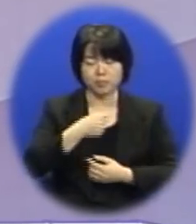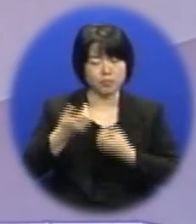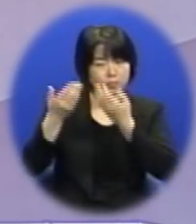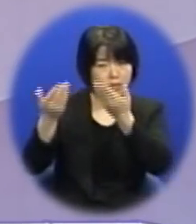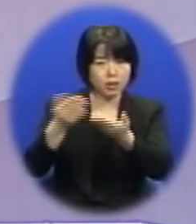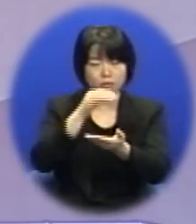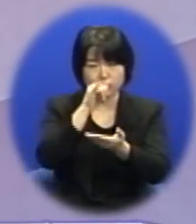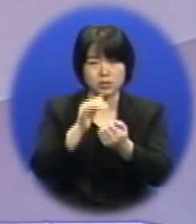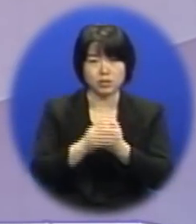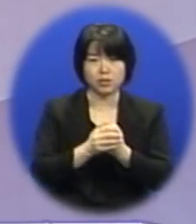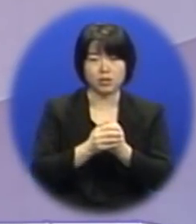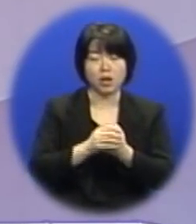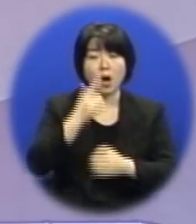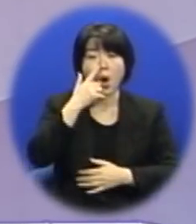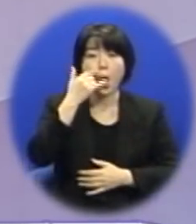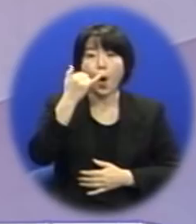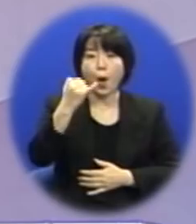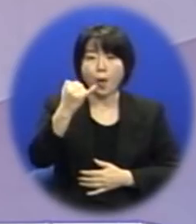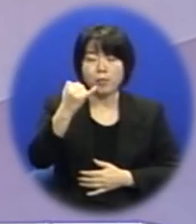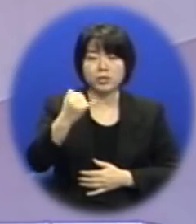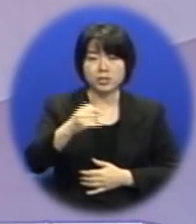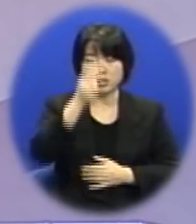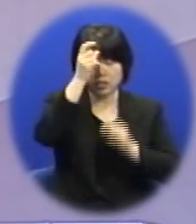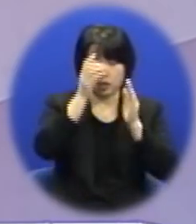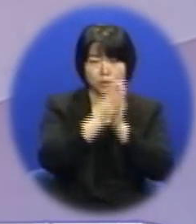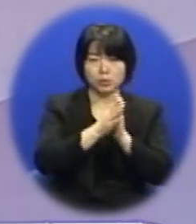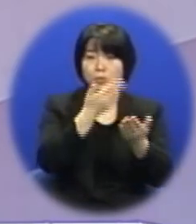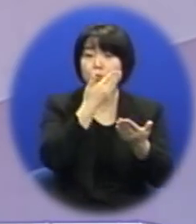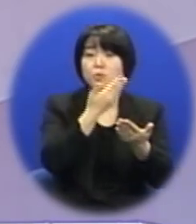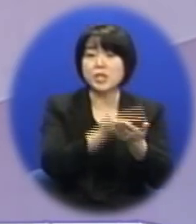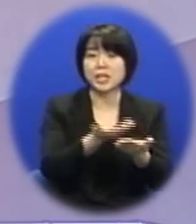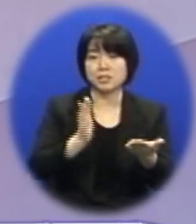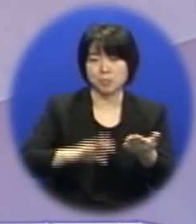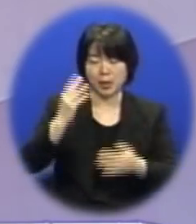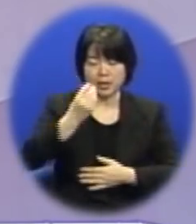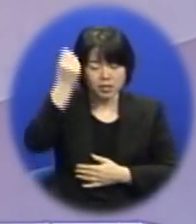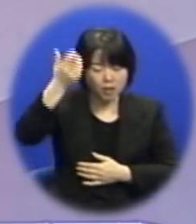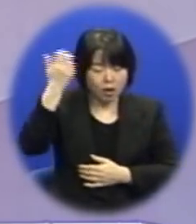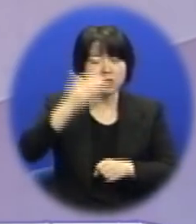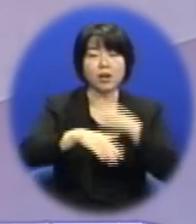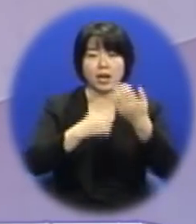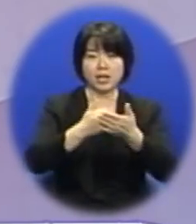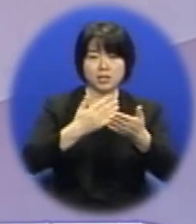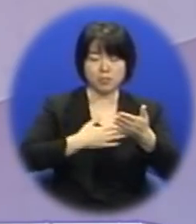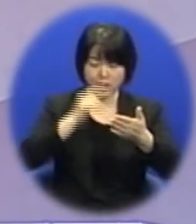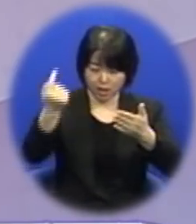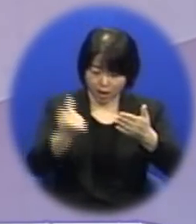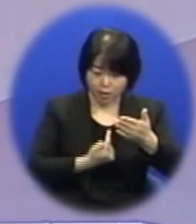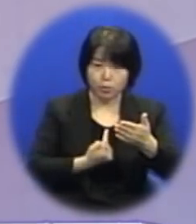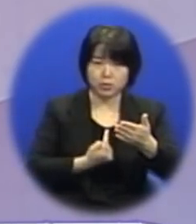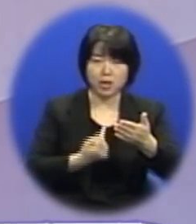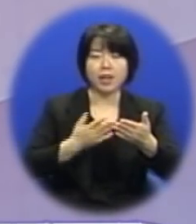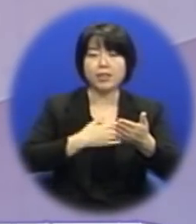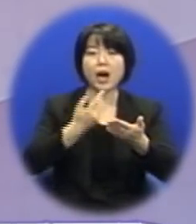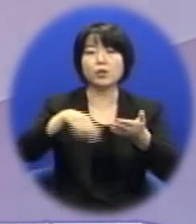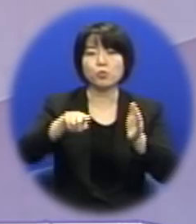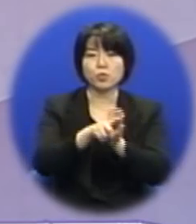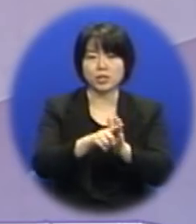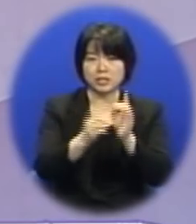참 귀하지만 성령 하나님 그분이 내 안에 오셔서 나를 위해서 친히